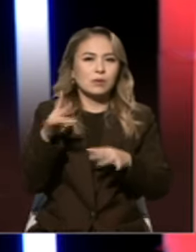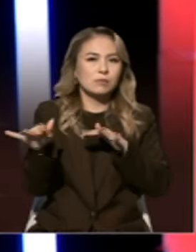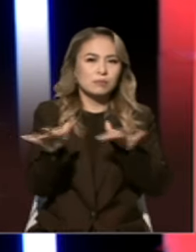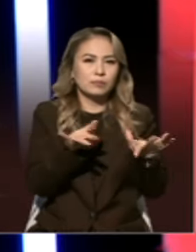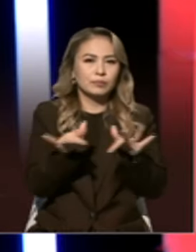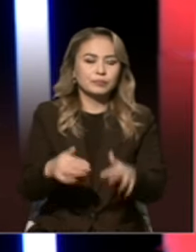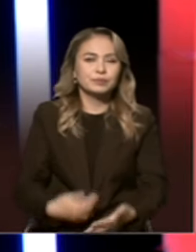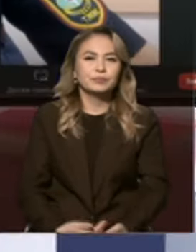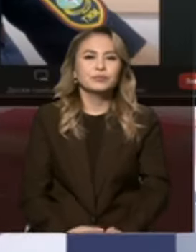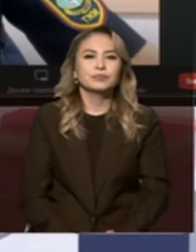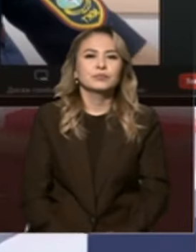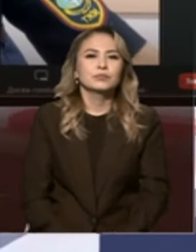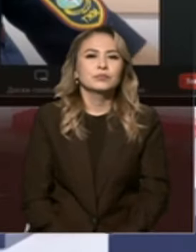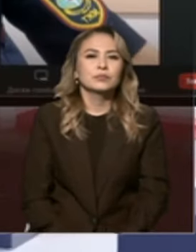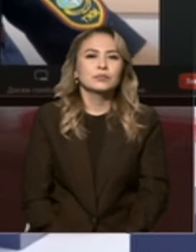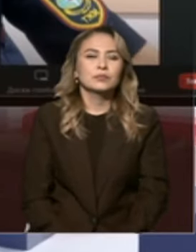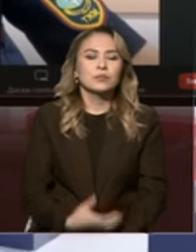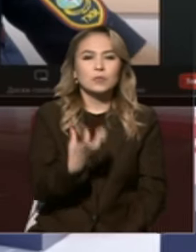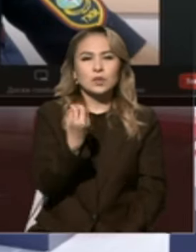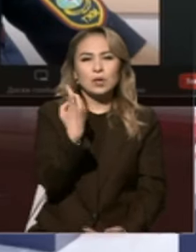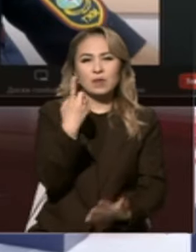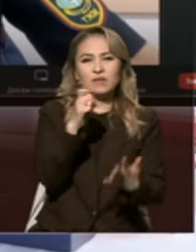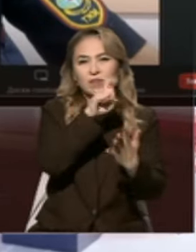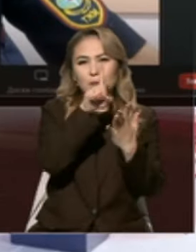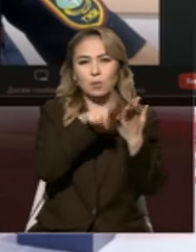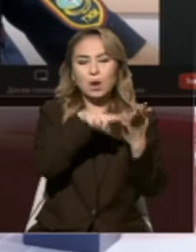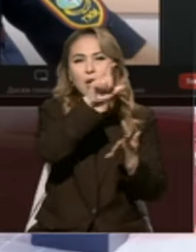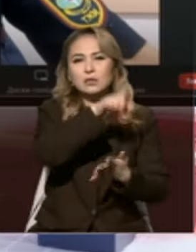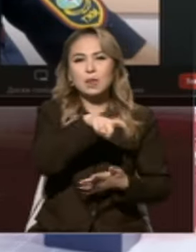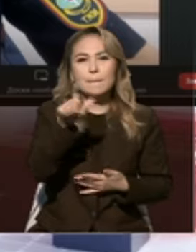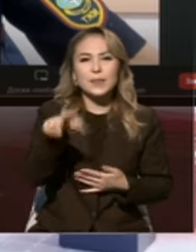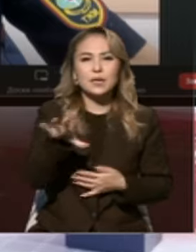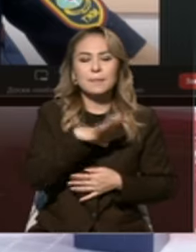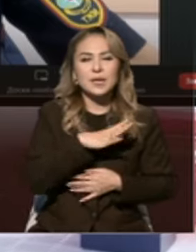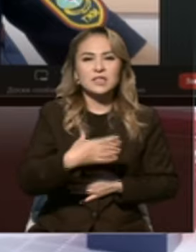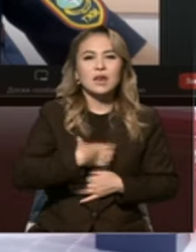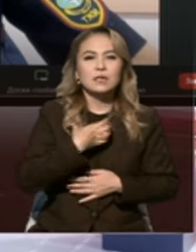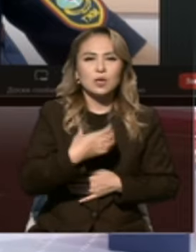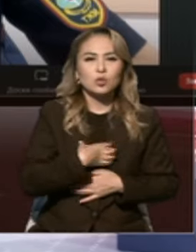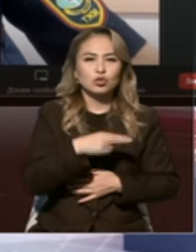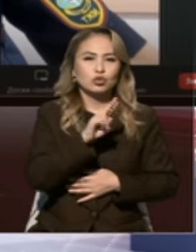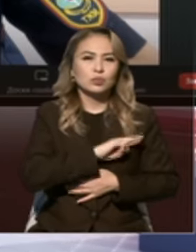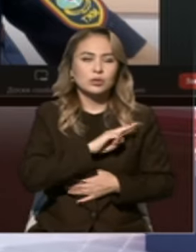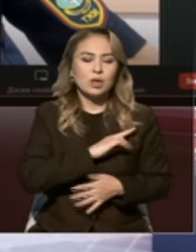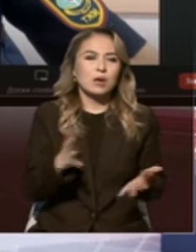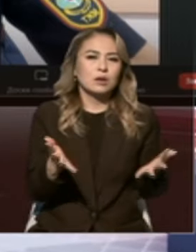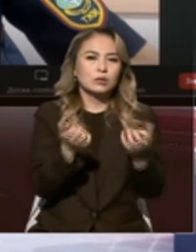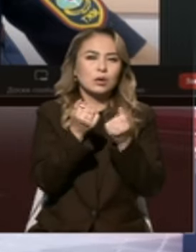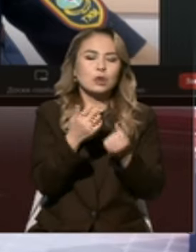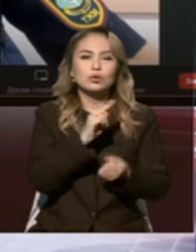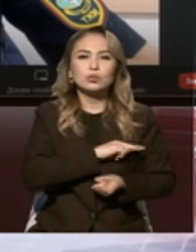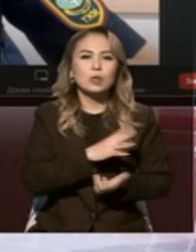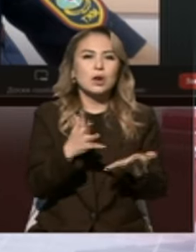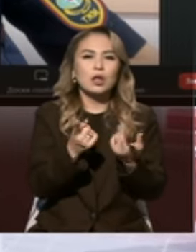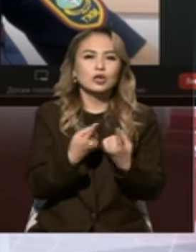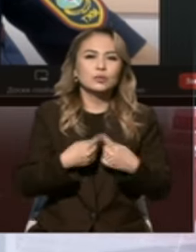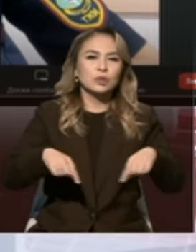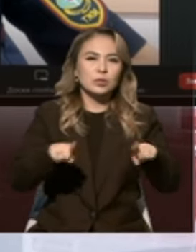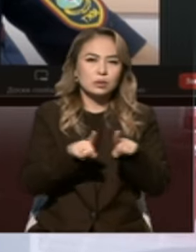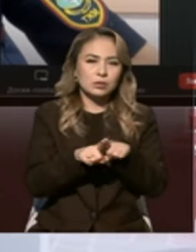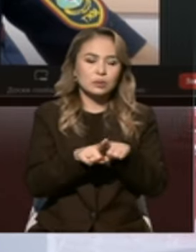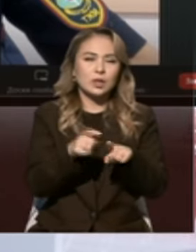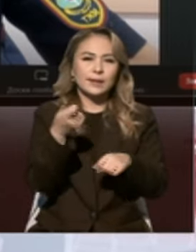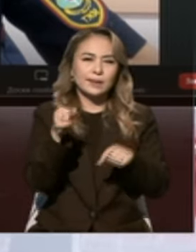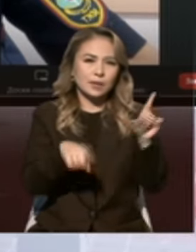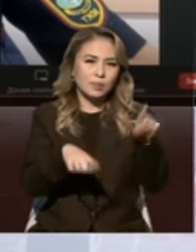Жаңағы Нұржан мырза, тағы бір сұрақ. Азаматтардың сақтандыру жұмыстары, құтқару жұмыстары қалай ұйымдастырылып жатыр? Сосын да